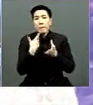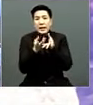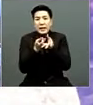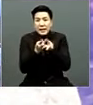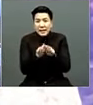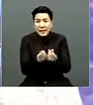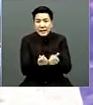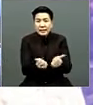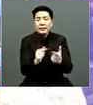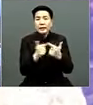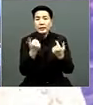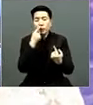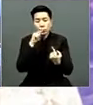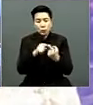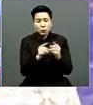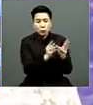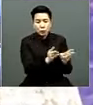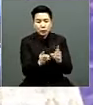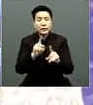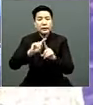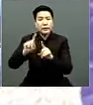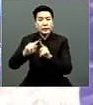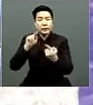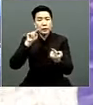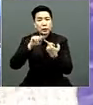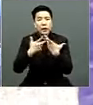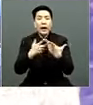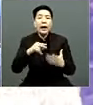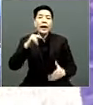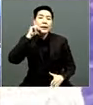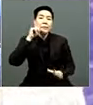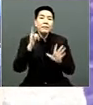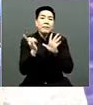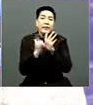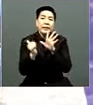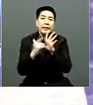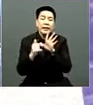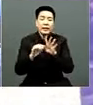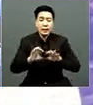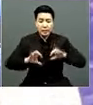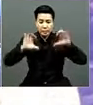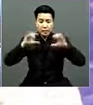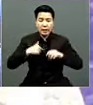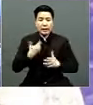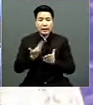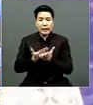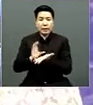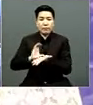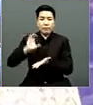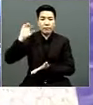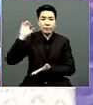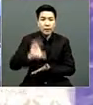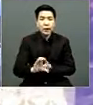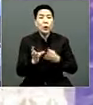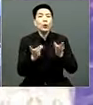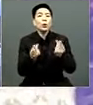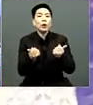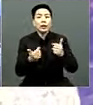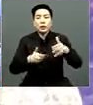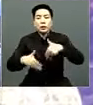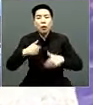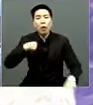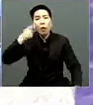ขั้นว่ามาตรการบางเรื่องเช่นเรื่องของน้ำยารัฐใช้งบประมาณเท่าไหร่ในท้องถิ่นเข